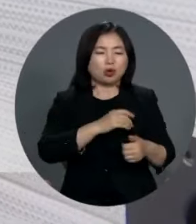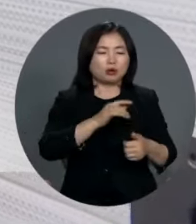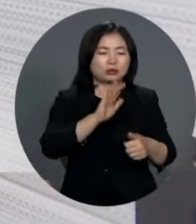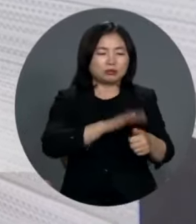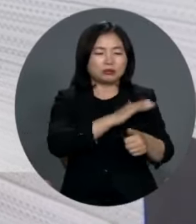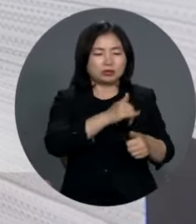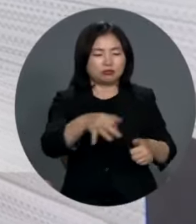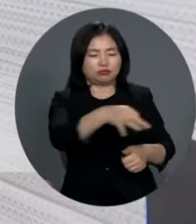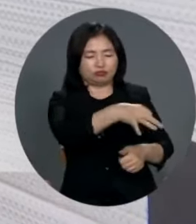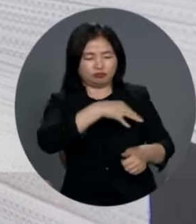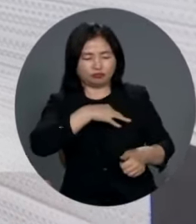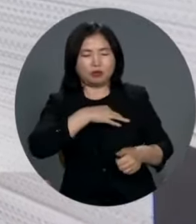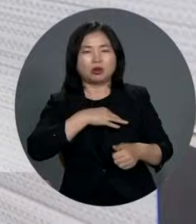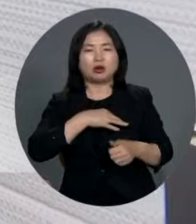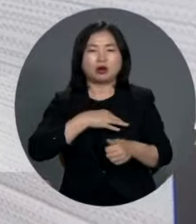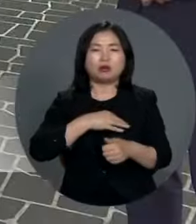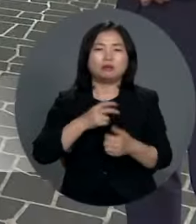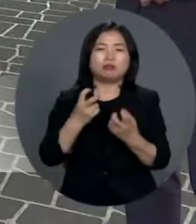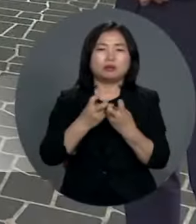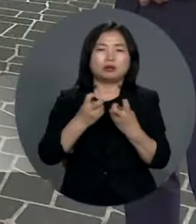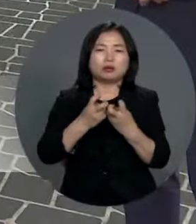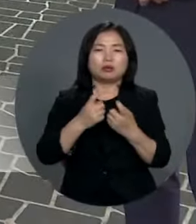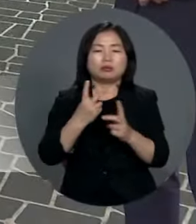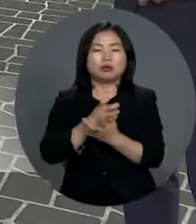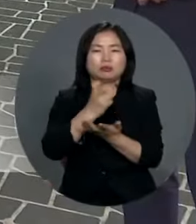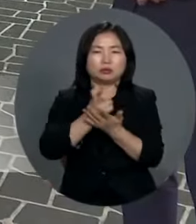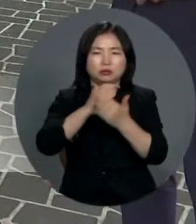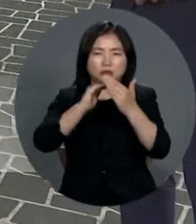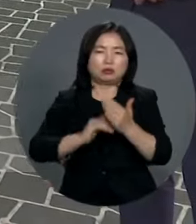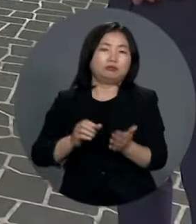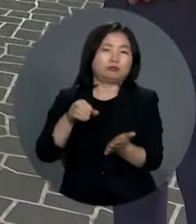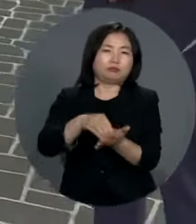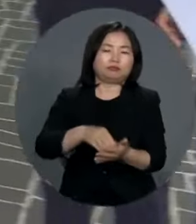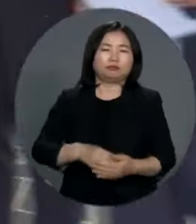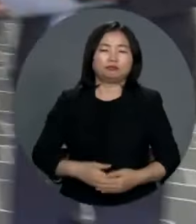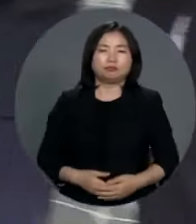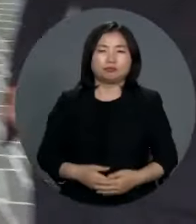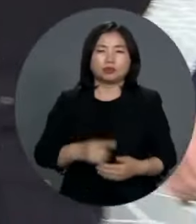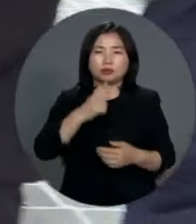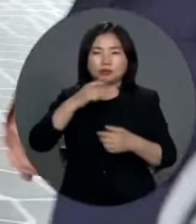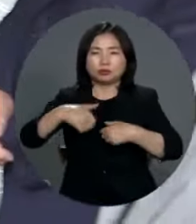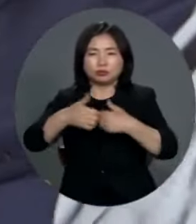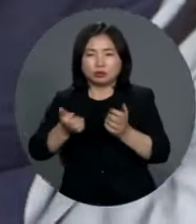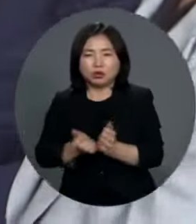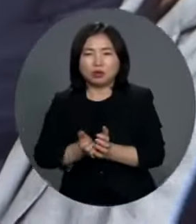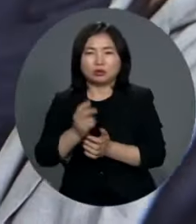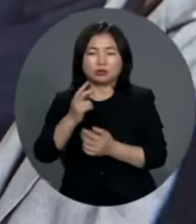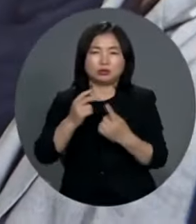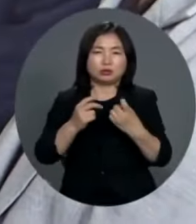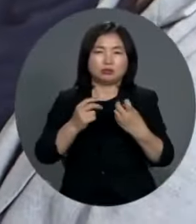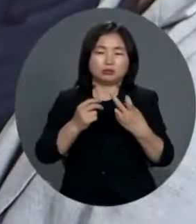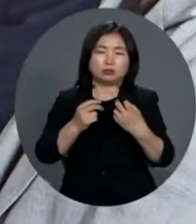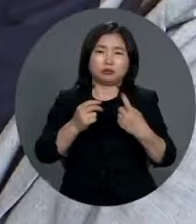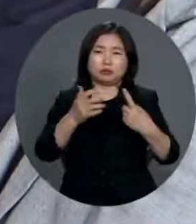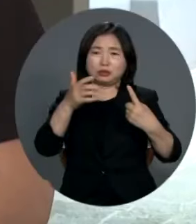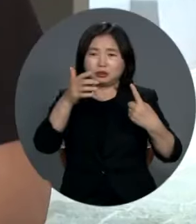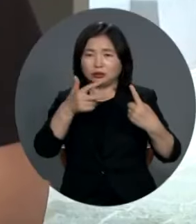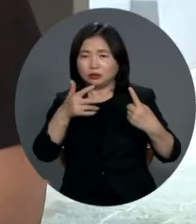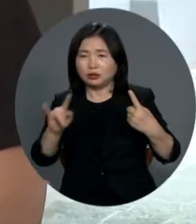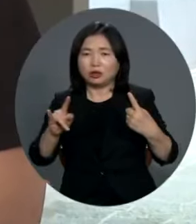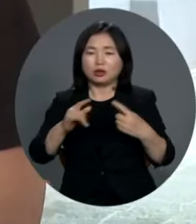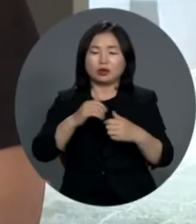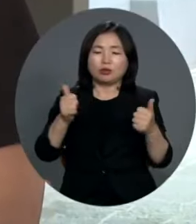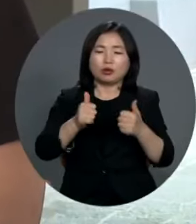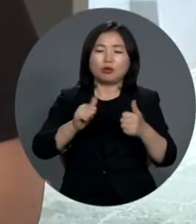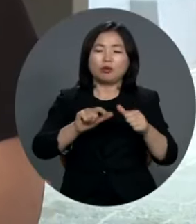돌려받는 선구제 후 회수 방침을 개정안에 담았습니다. 민주당은 21대 국회의 마지막 본회의가